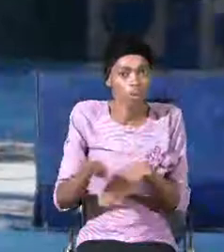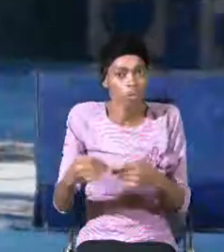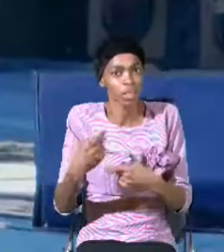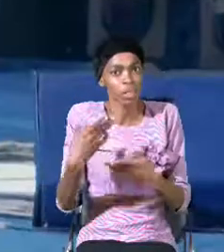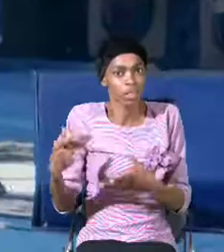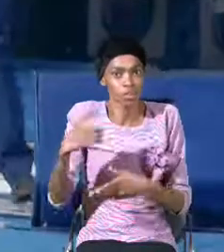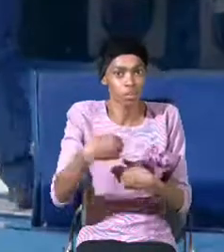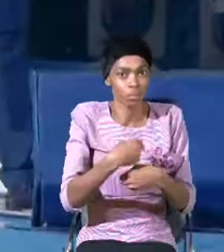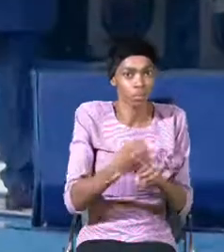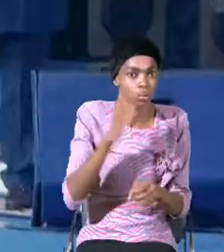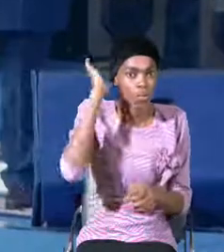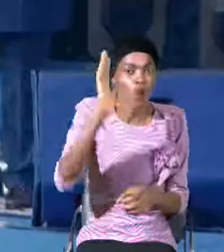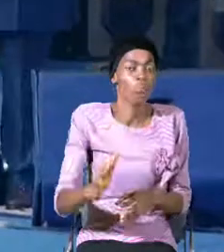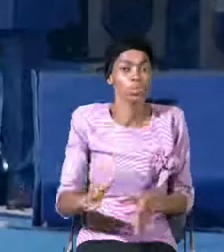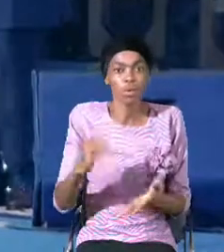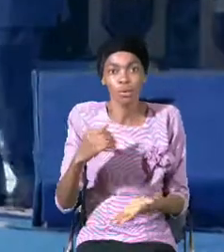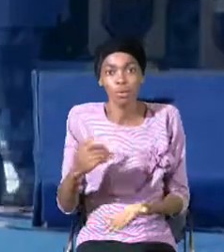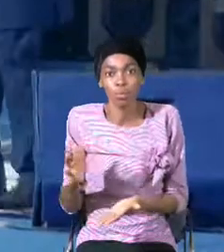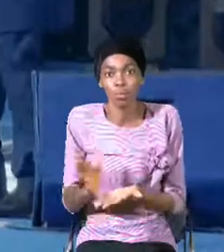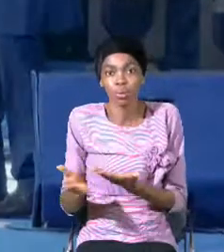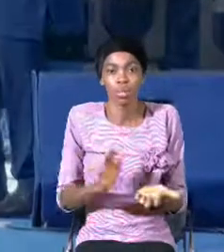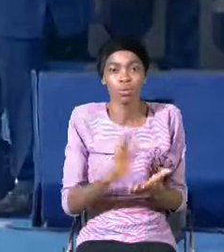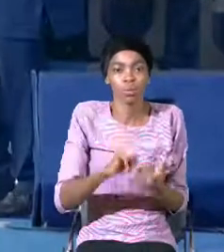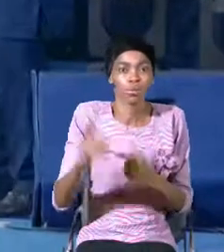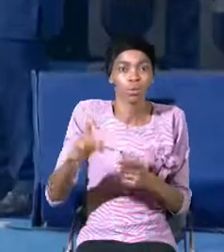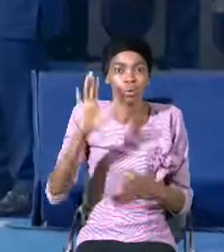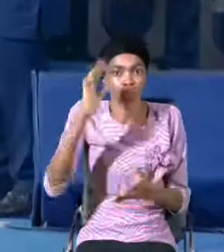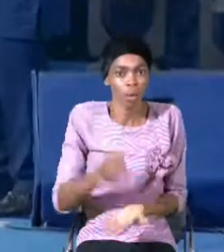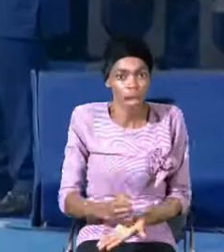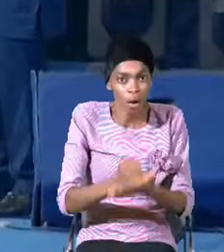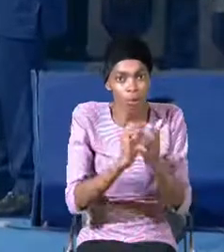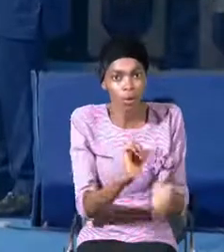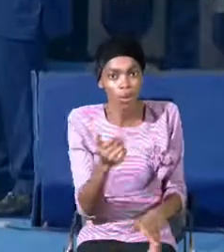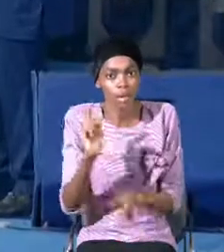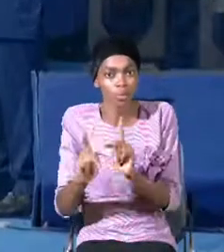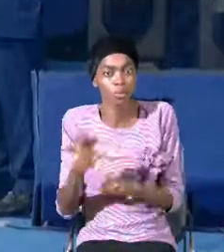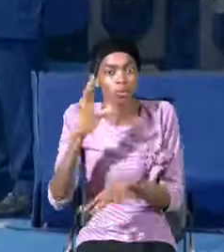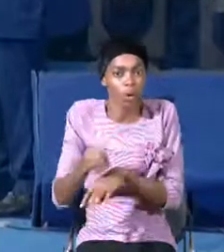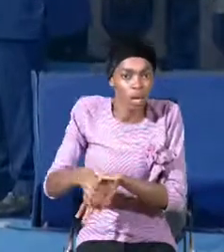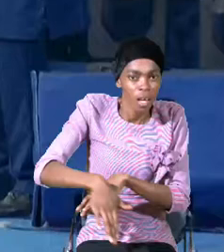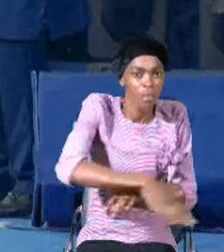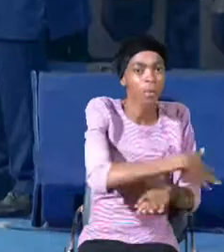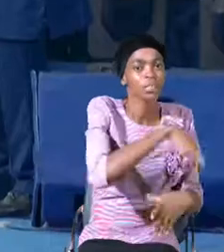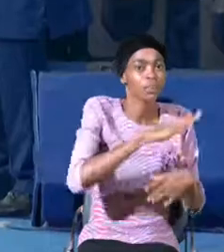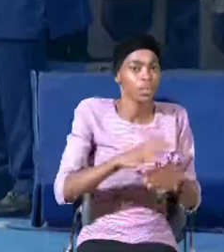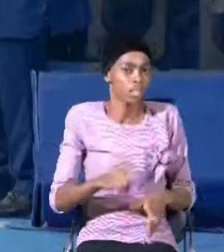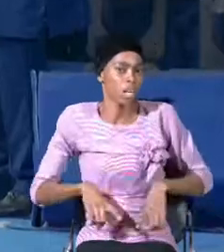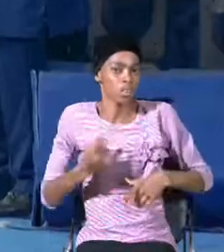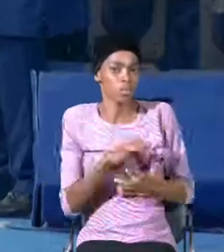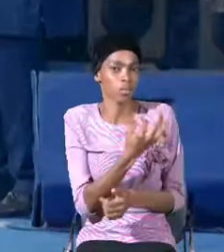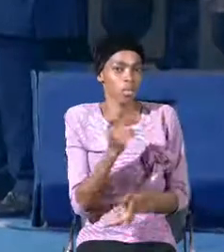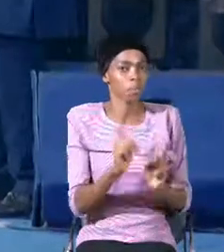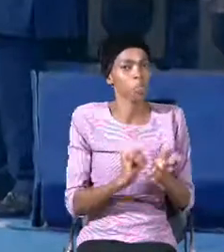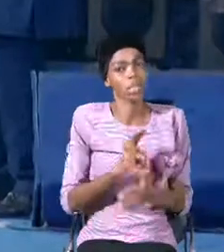Dieu. En aidant les autres, tu apporteras la gloire à Dieu. Ton impact dans la vie d'autres personnes